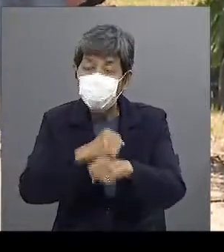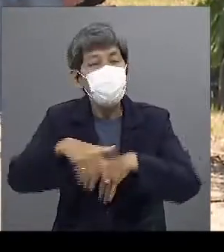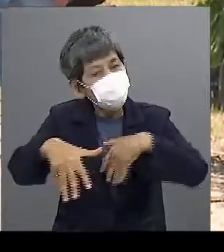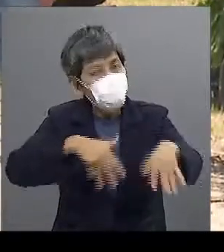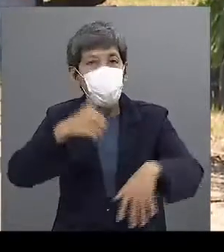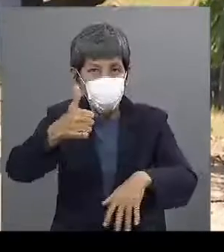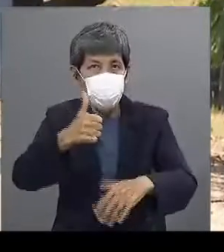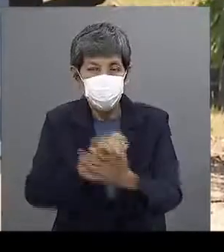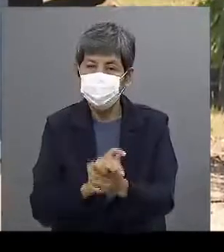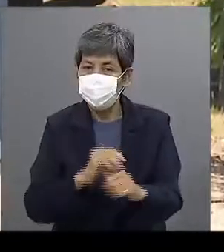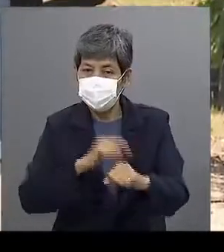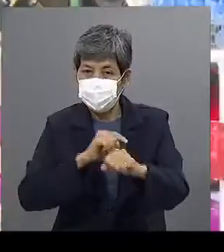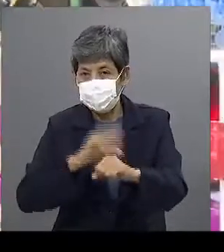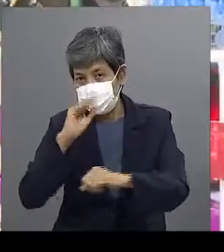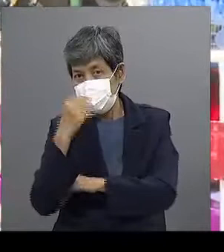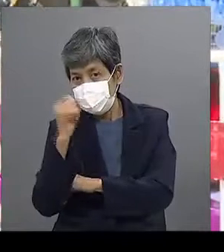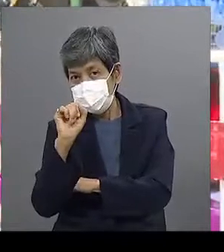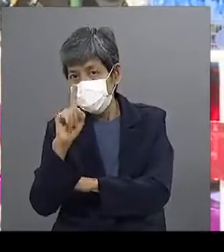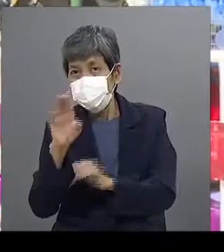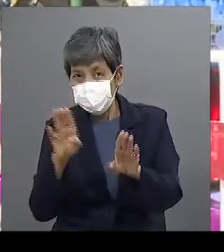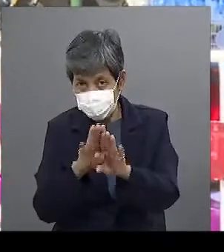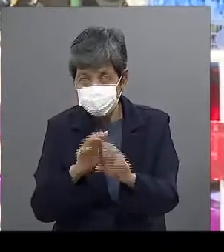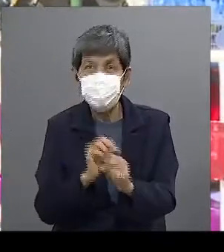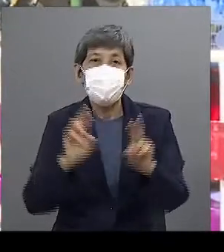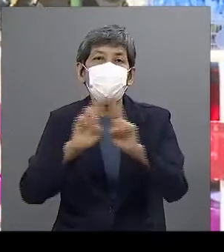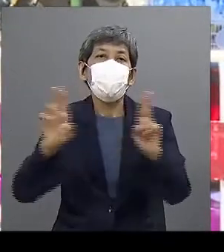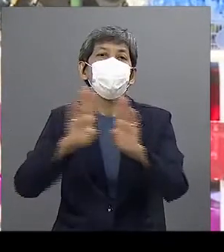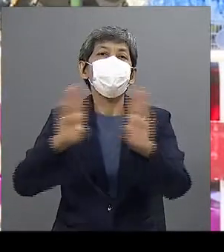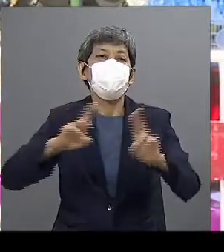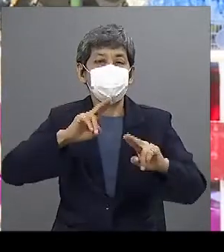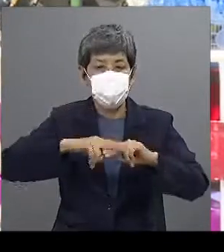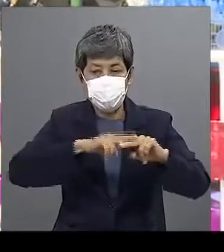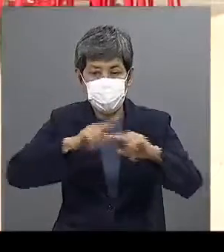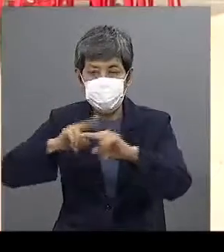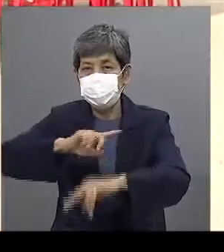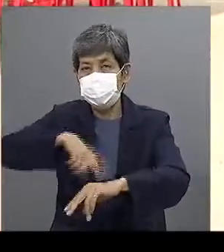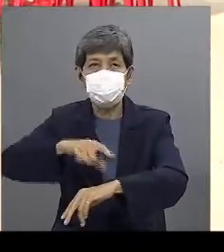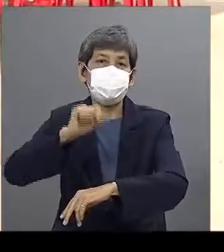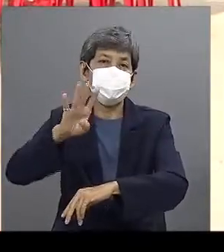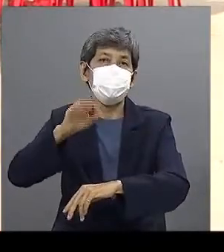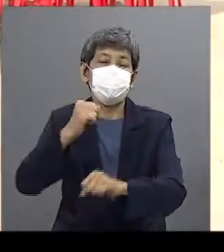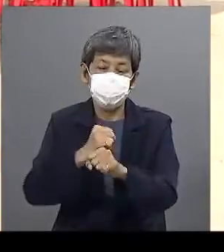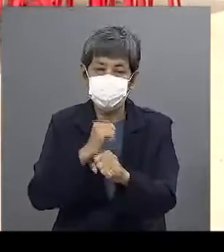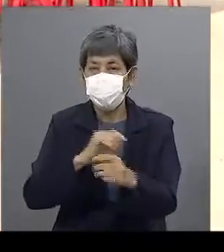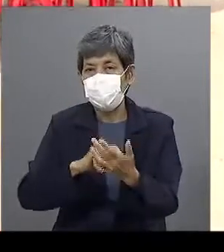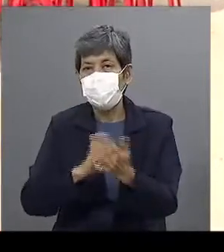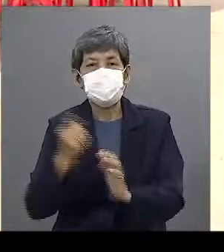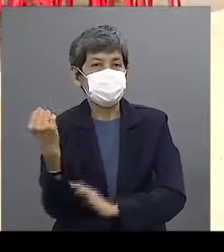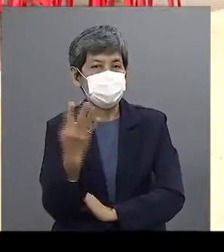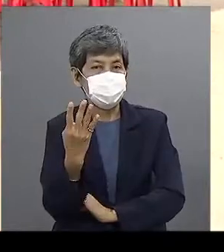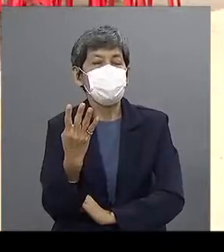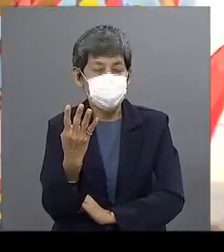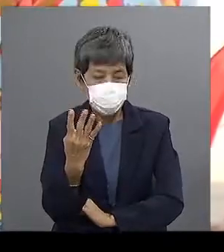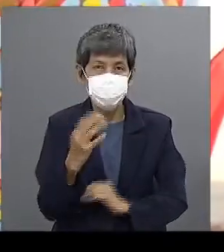เวลา 23:003ระดับร้านที่เปิดให้บริการ 24ชั่วโมงให้เปิดได้ในเวลาตี 4:00ครับส่วนมาตรการ